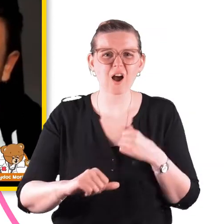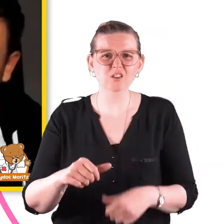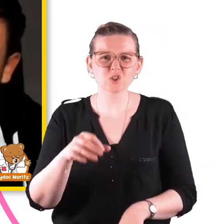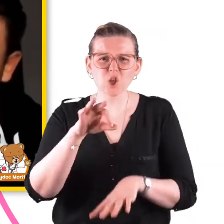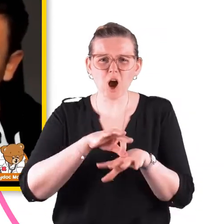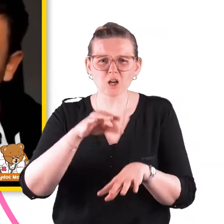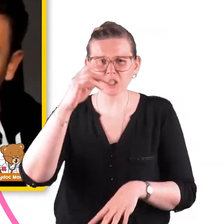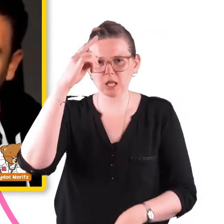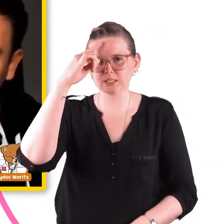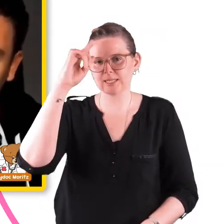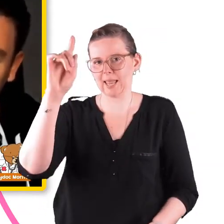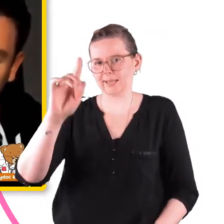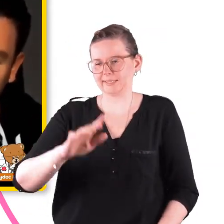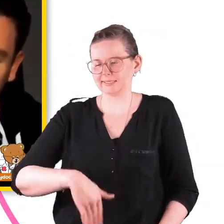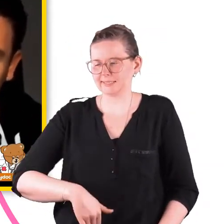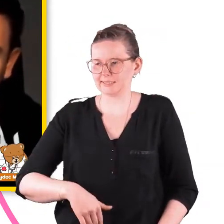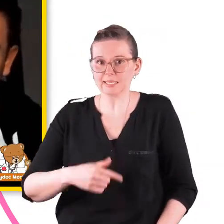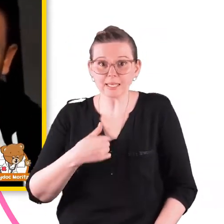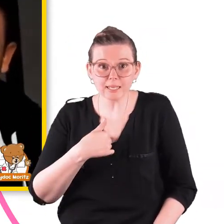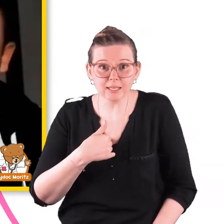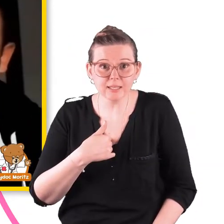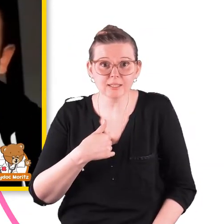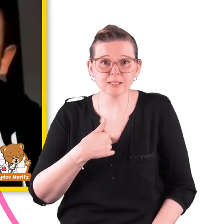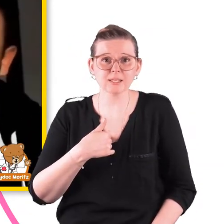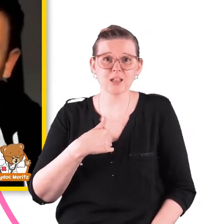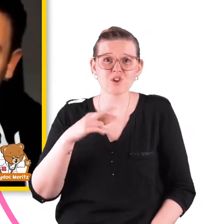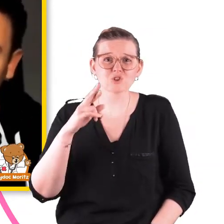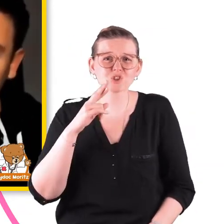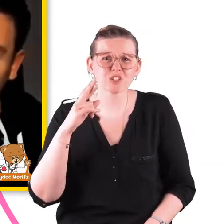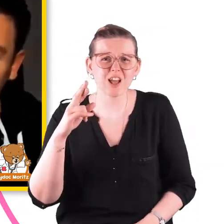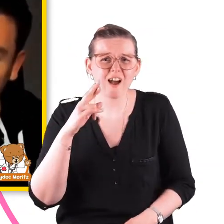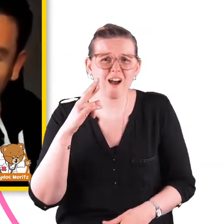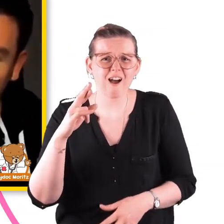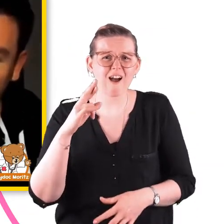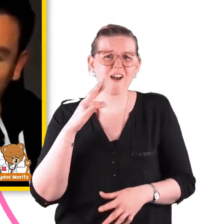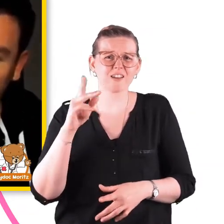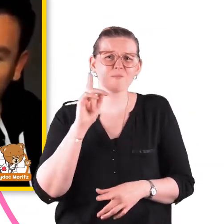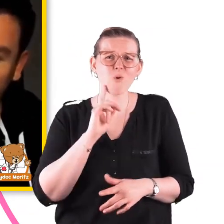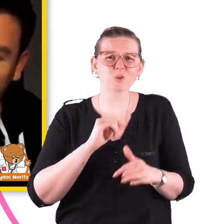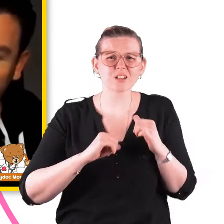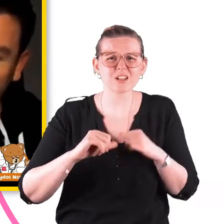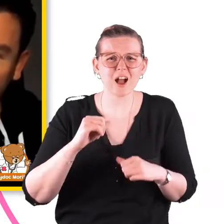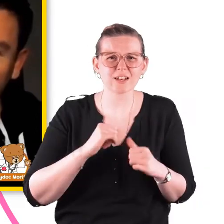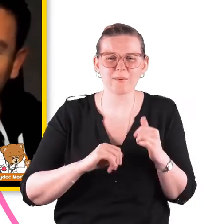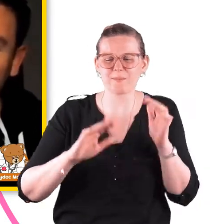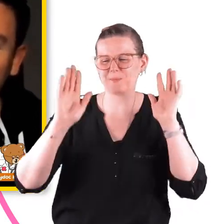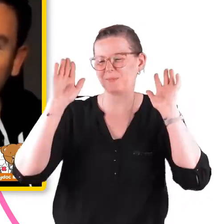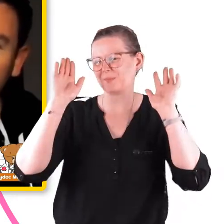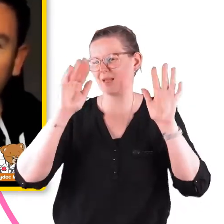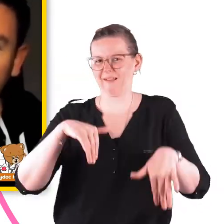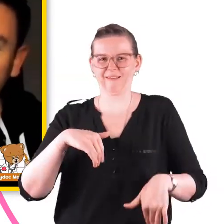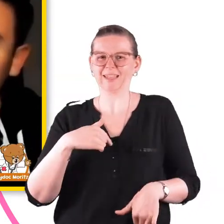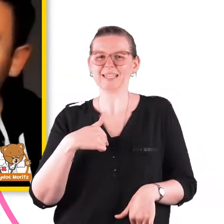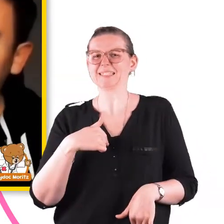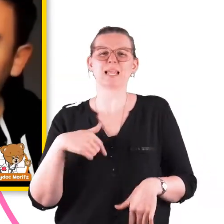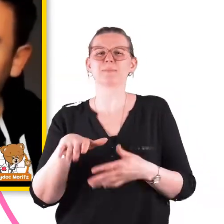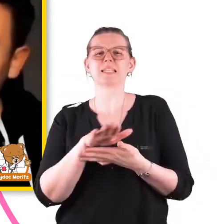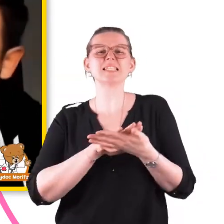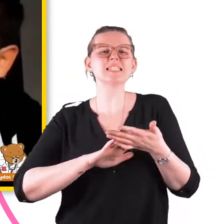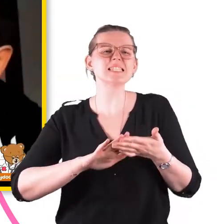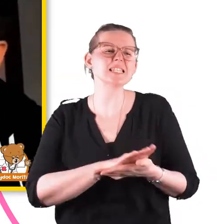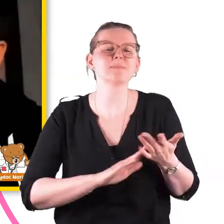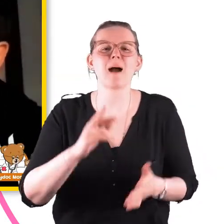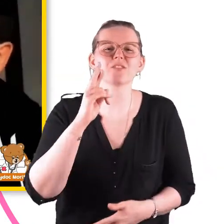Schnarchmuskelkater? Dr. Teddy, ich einen Schnarchmuskelkater? Ha, als hätte